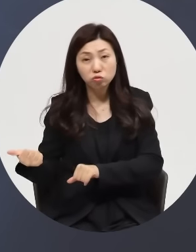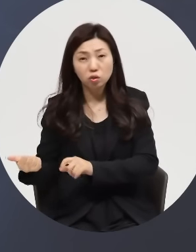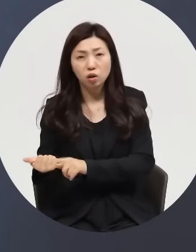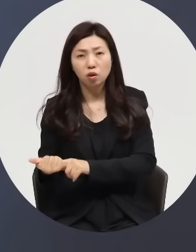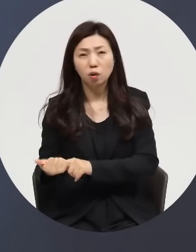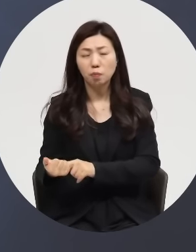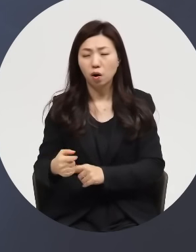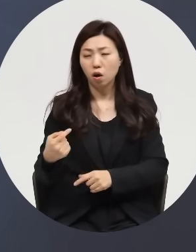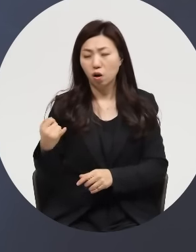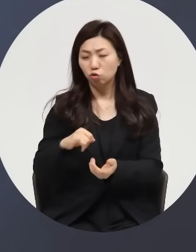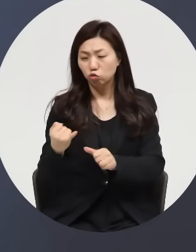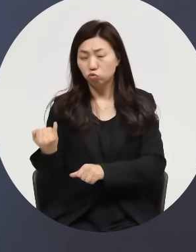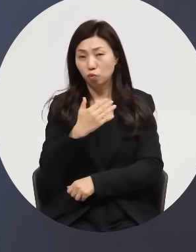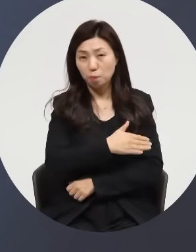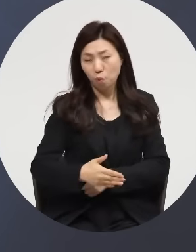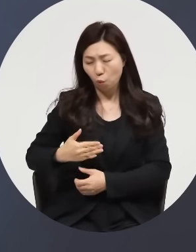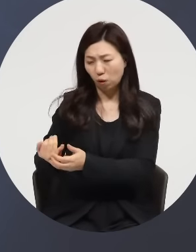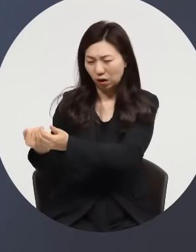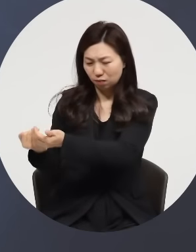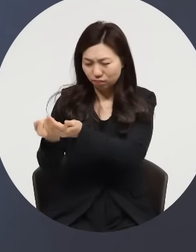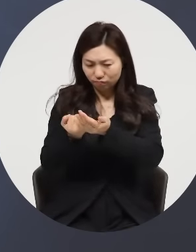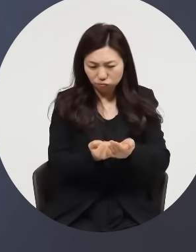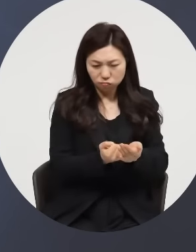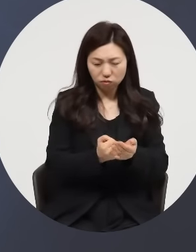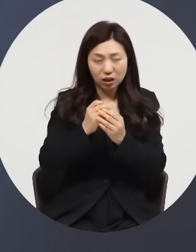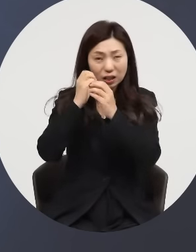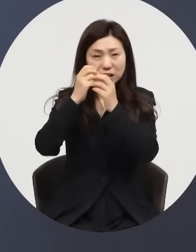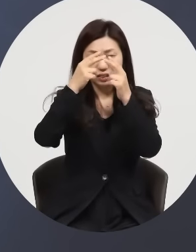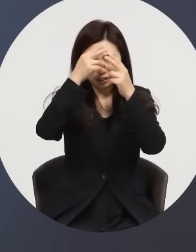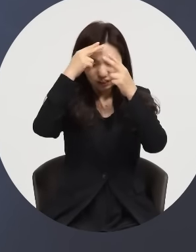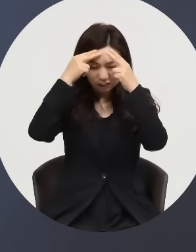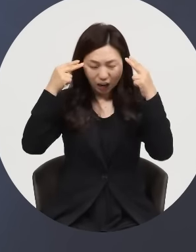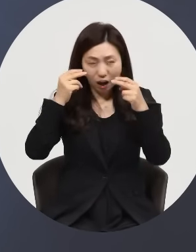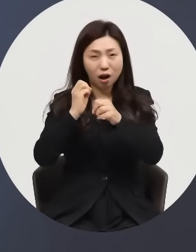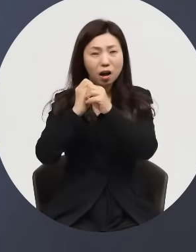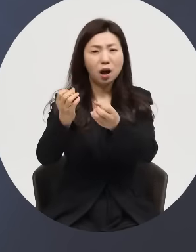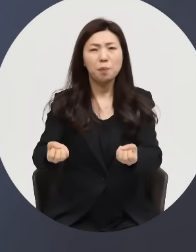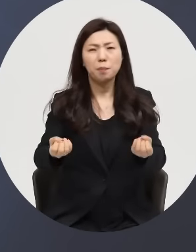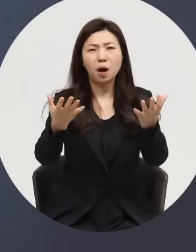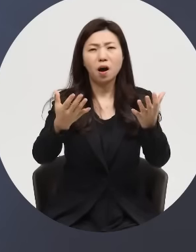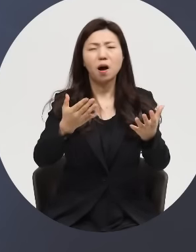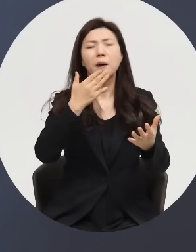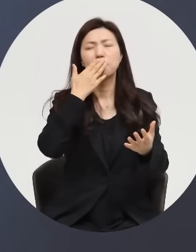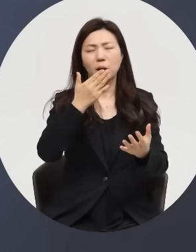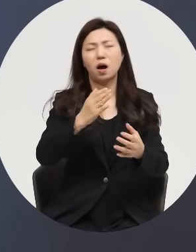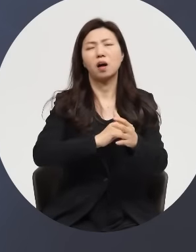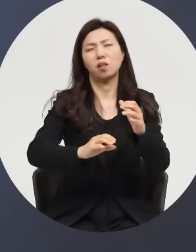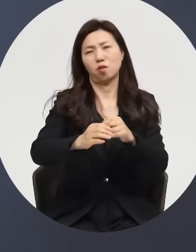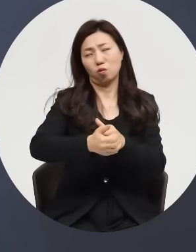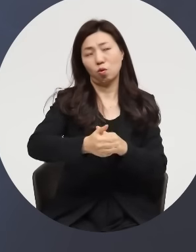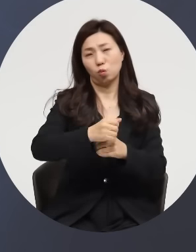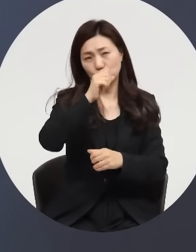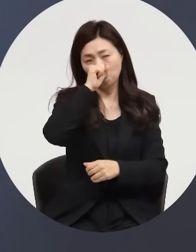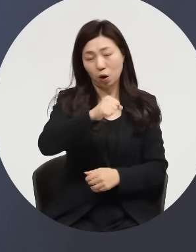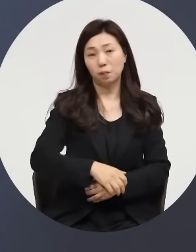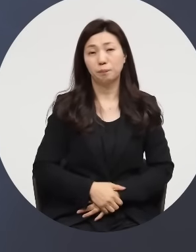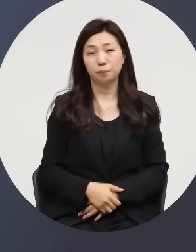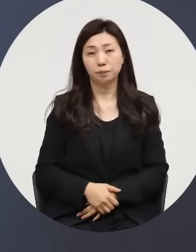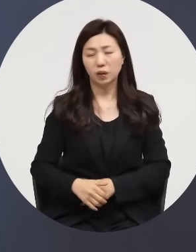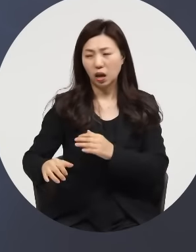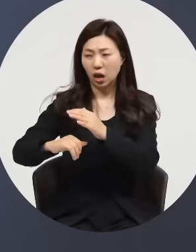둘이 같이 빠져 죽는 것보다는 훨씬 더 나은 일이다 이 말이에요. 그러니까 이 가족으로부터